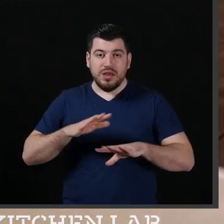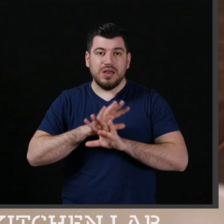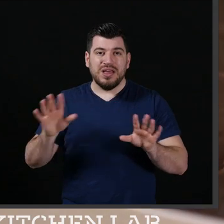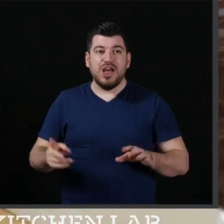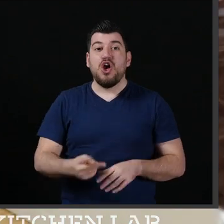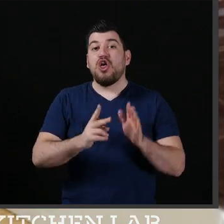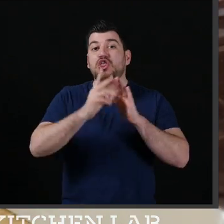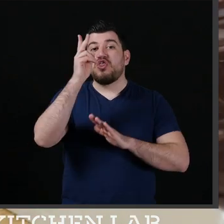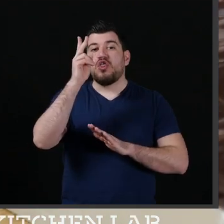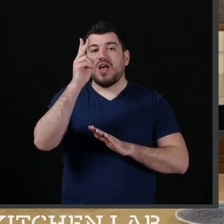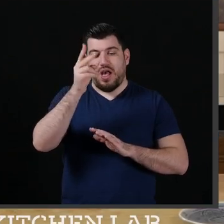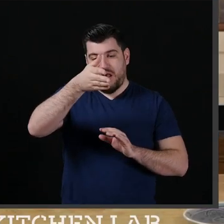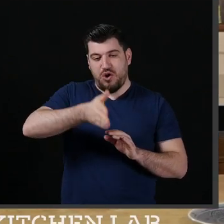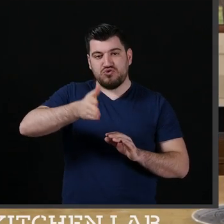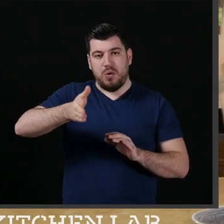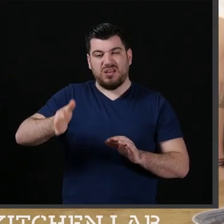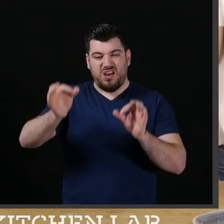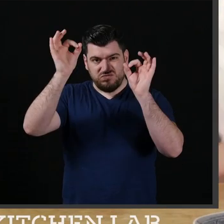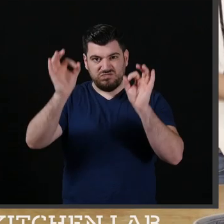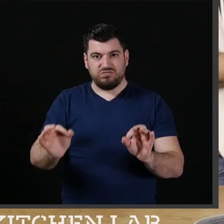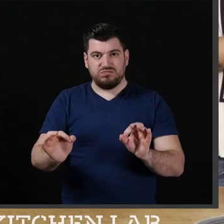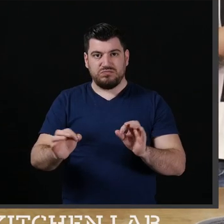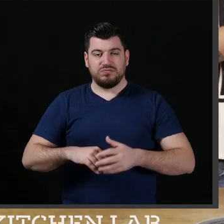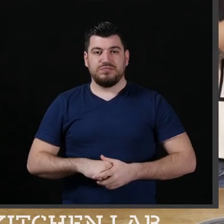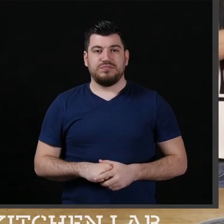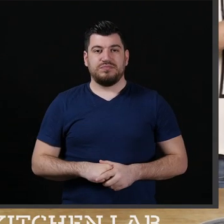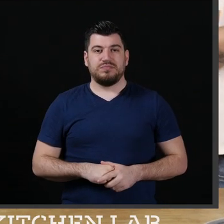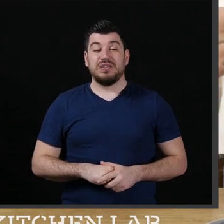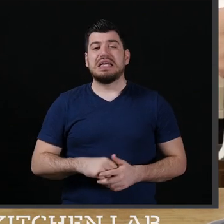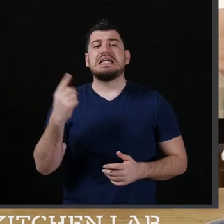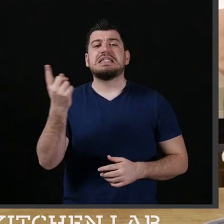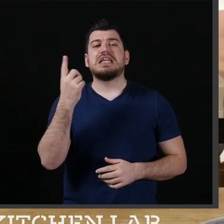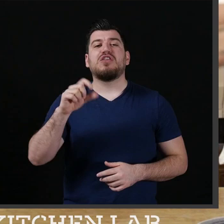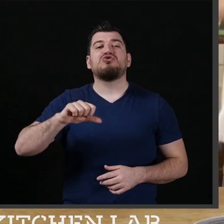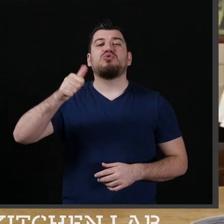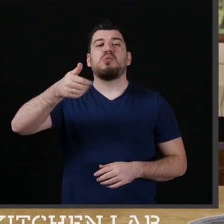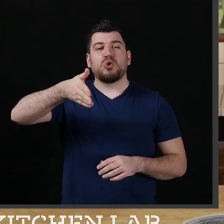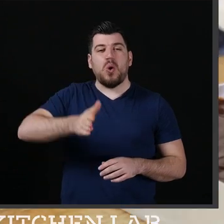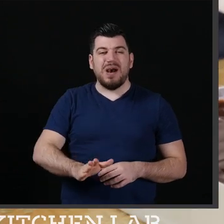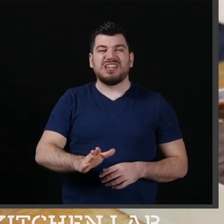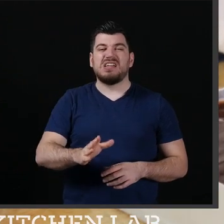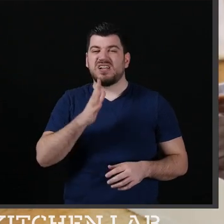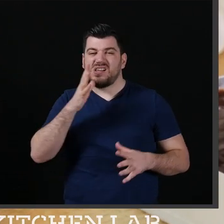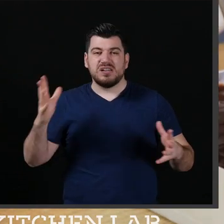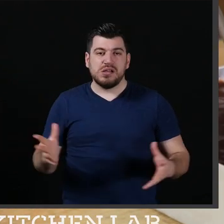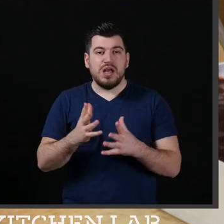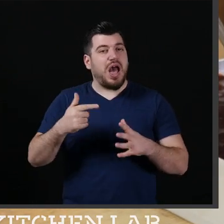κομμάτια. Το πρώτο κομμάτι συνήθως δεν βγαίνει καλό, αλλά θα το πετύχω με τη μία σήμερα, είμαι